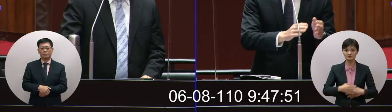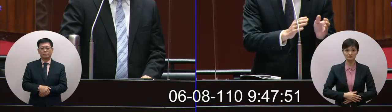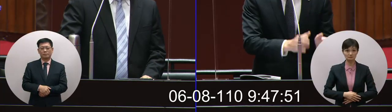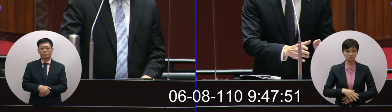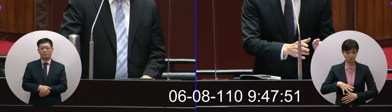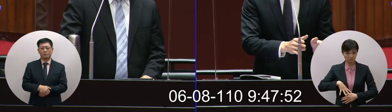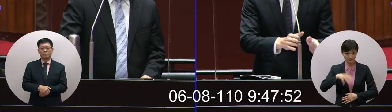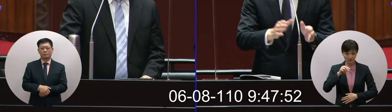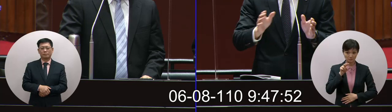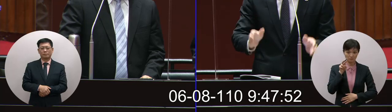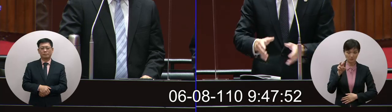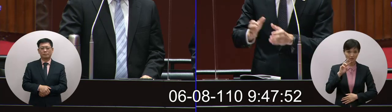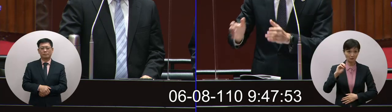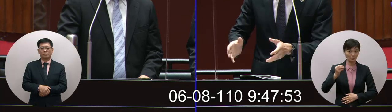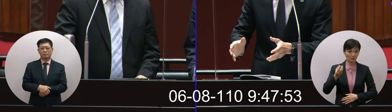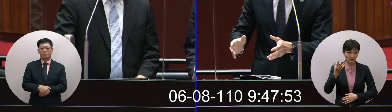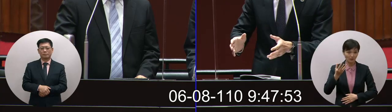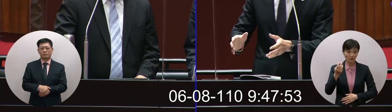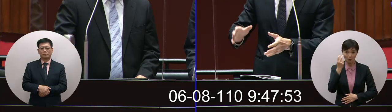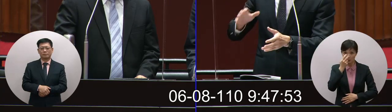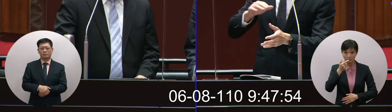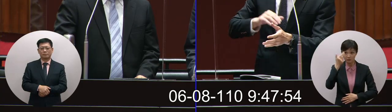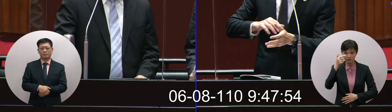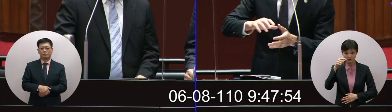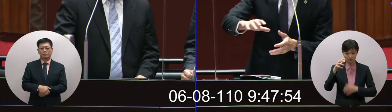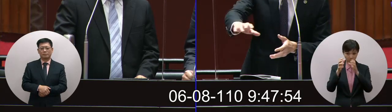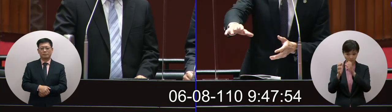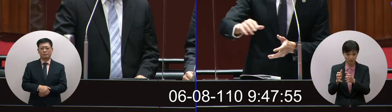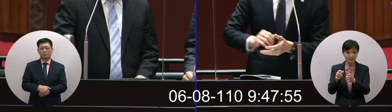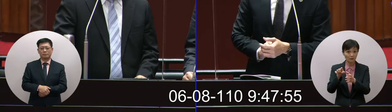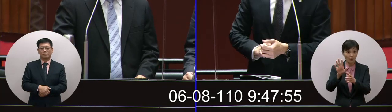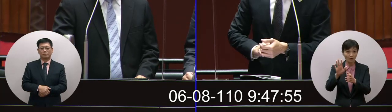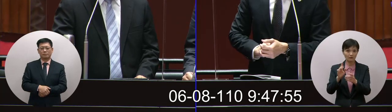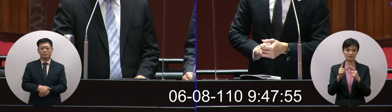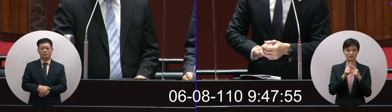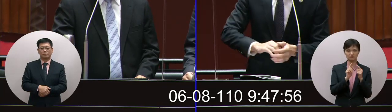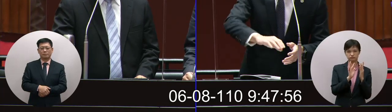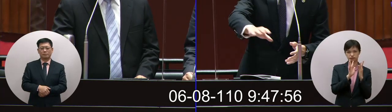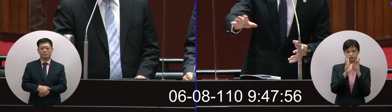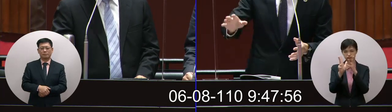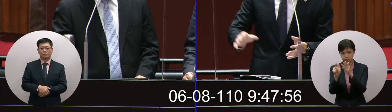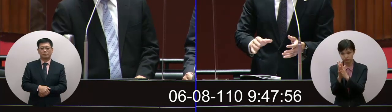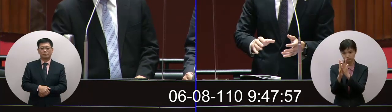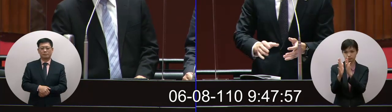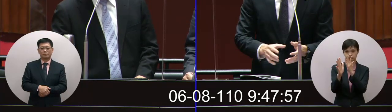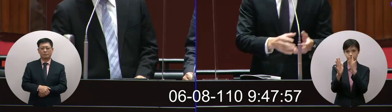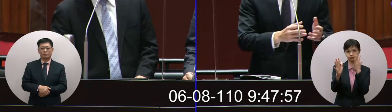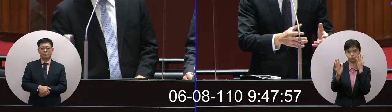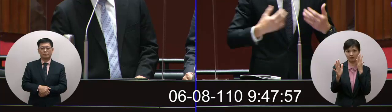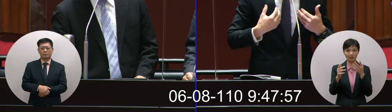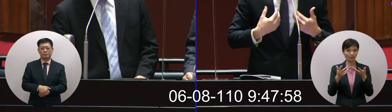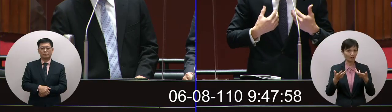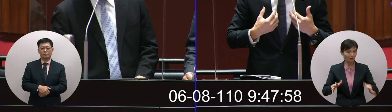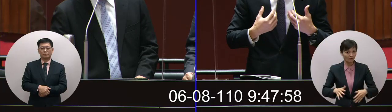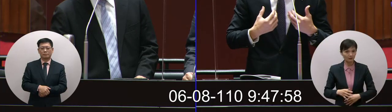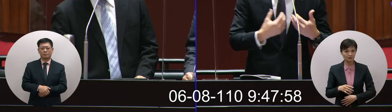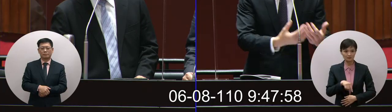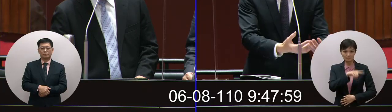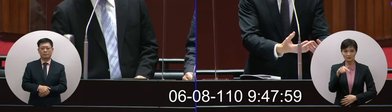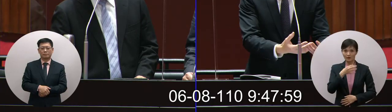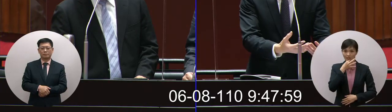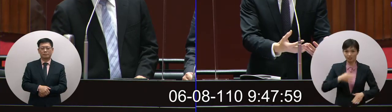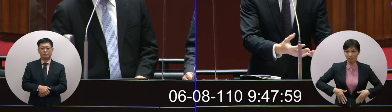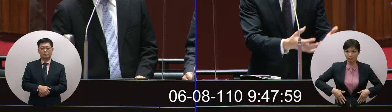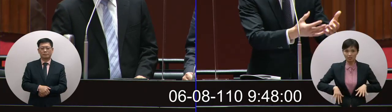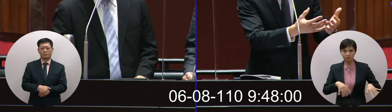到，网咖的这个快筛站出来的时阵，排队排到落落长，所以讲迄个时阵，大家拢足惊吓的，